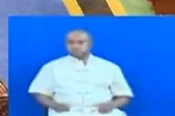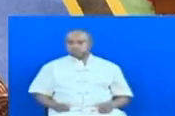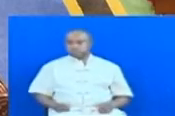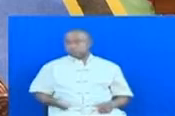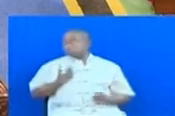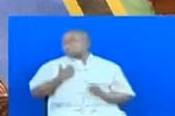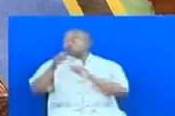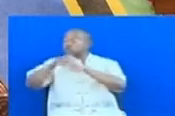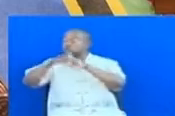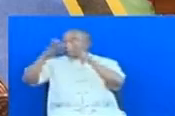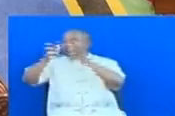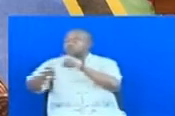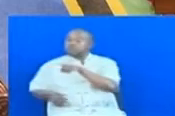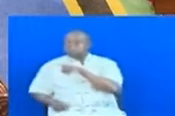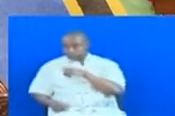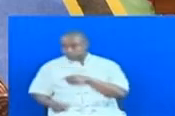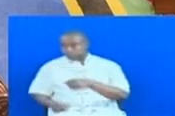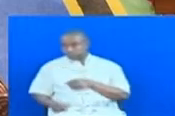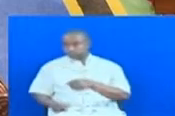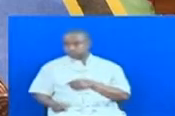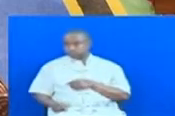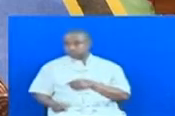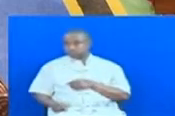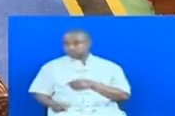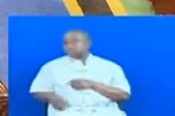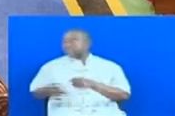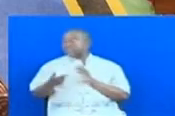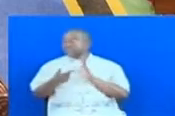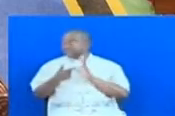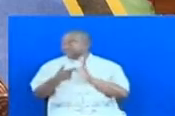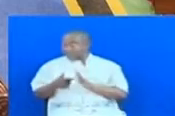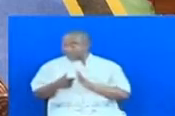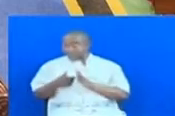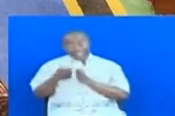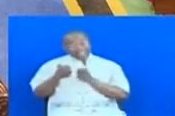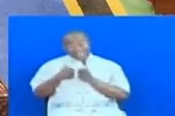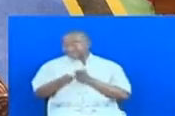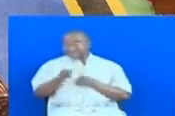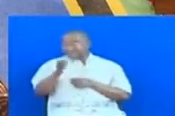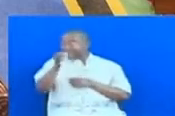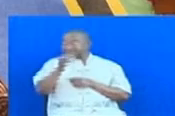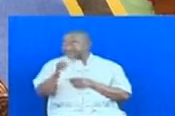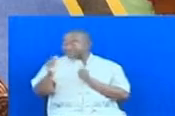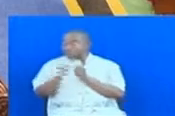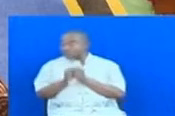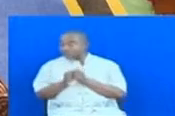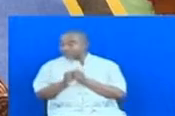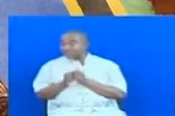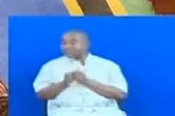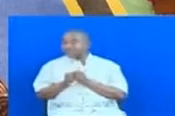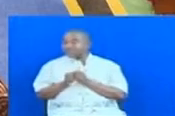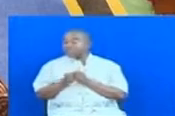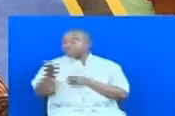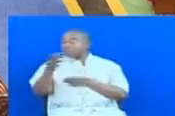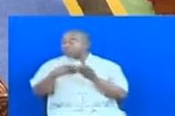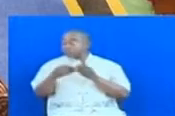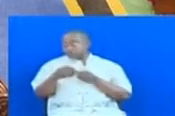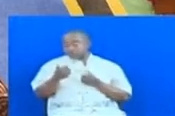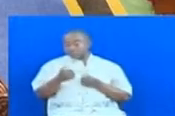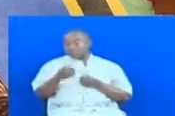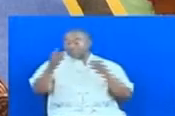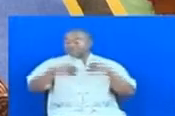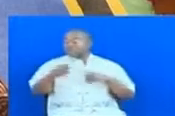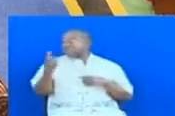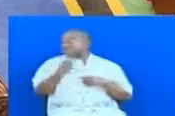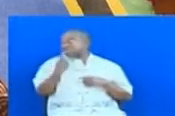Tuelezane ukweli. Yaani ina maana hata asipolipa 5% ya 10%, yani chochote ile posho ya madiwani peke yake hawawezi